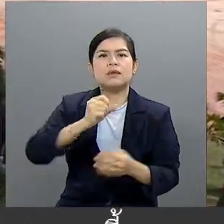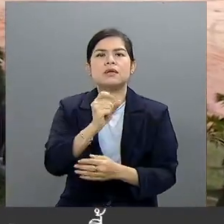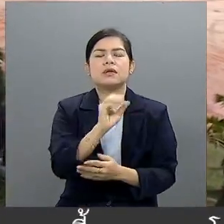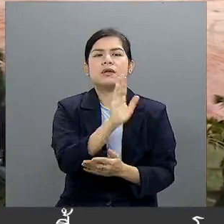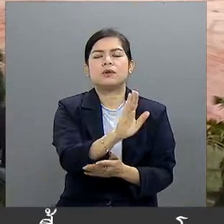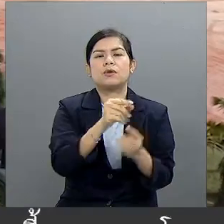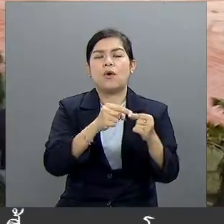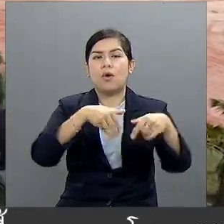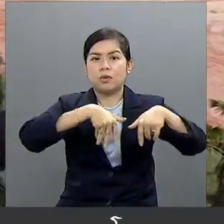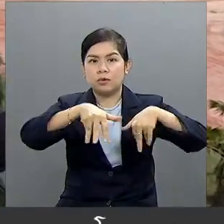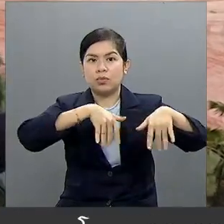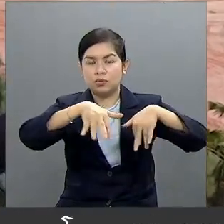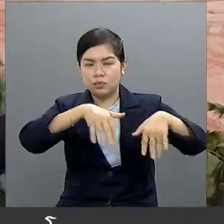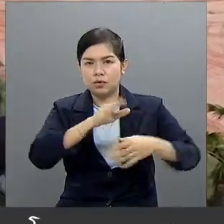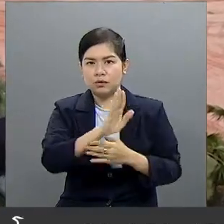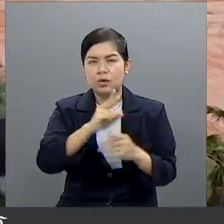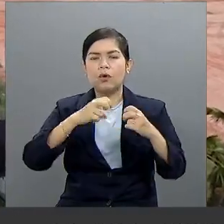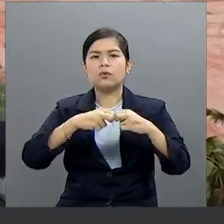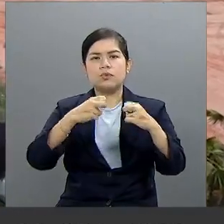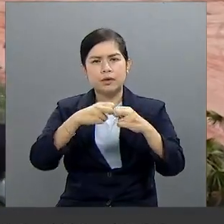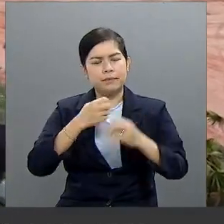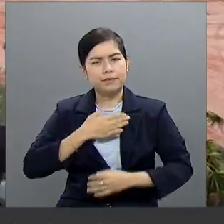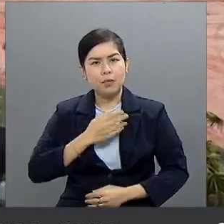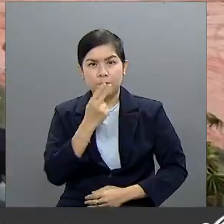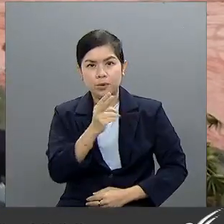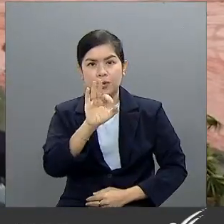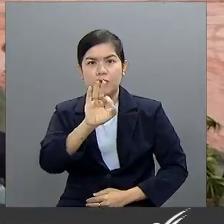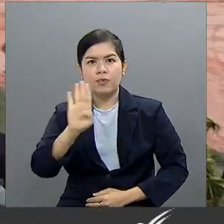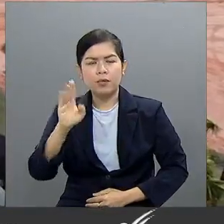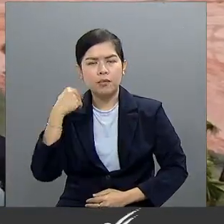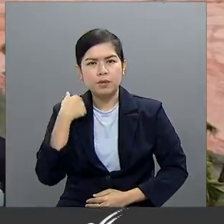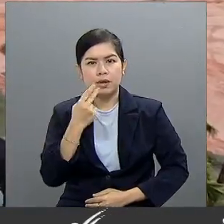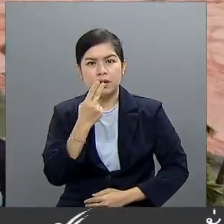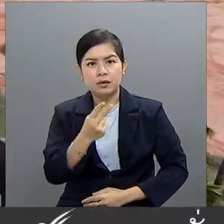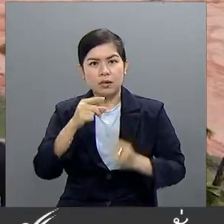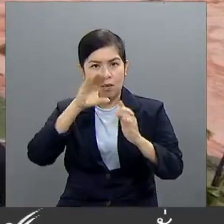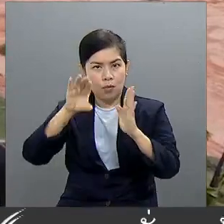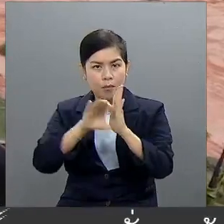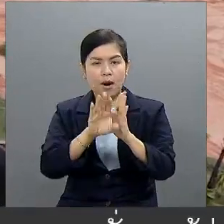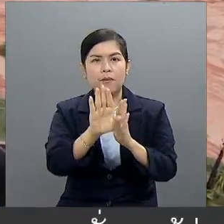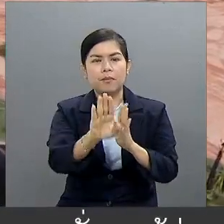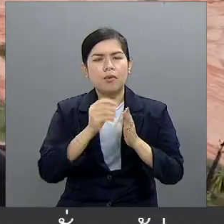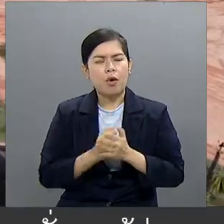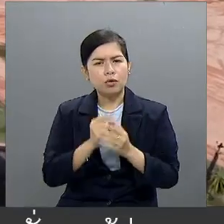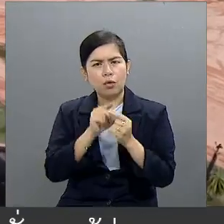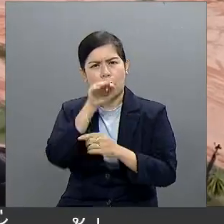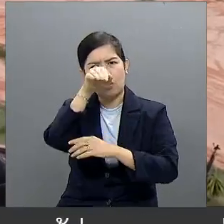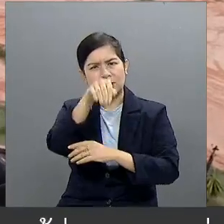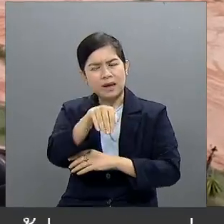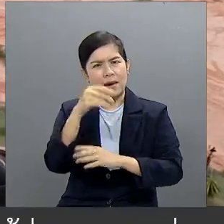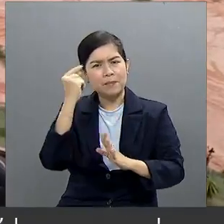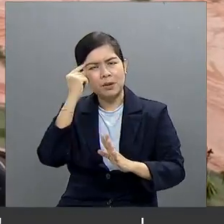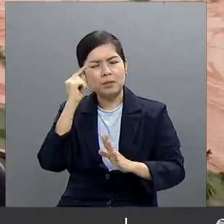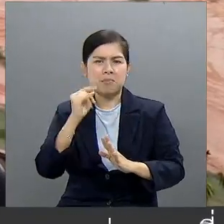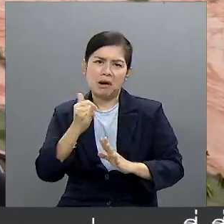เห็นในสื่อสังคมออนไลน์ใน Facebook เนี่ยเขาแชร์เป็นรูปขนส่งช้าง อ่ ะ เป็นยังไงฮะ ไม่รู้ก็ขนส่งไปที่นี่หรือเปล่าที่เ